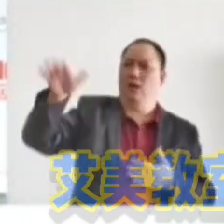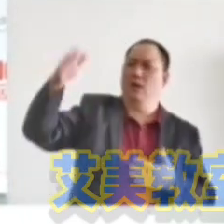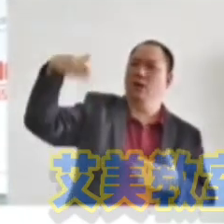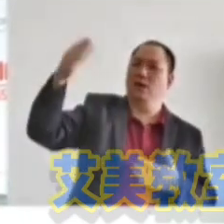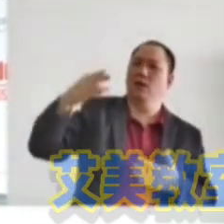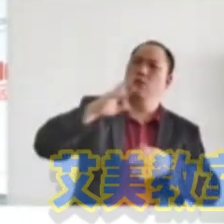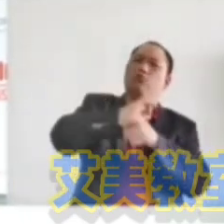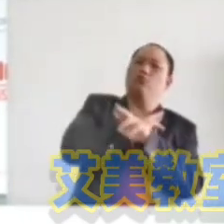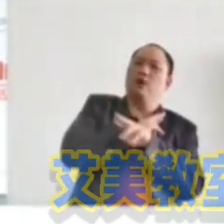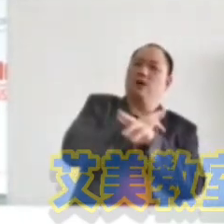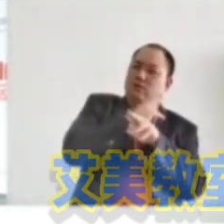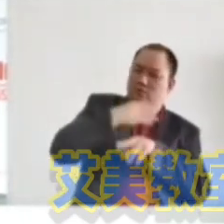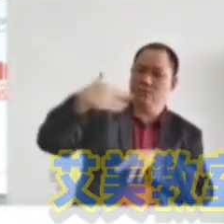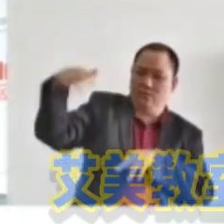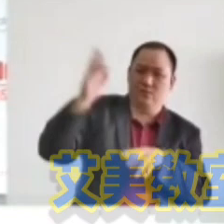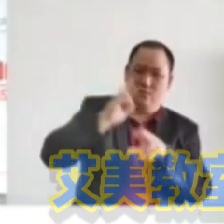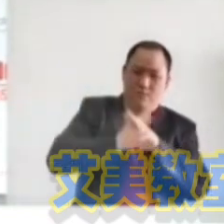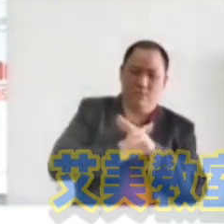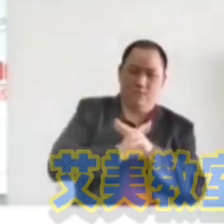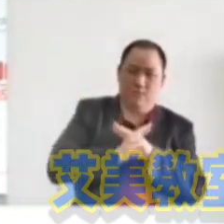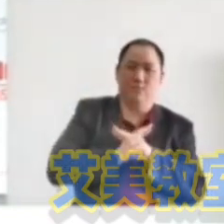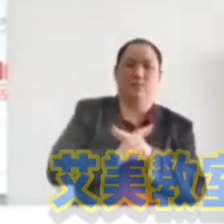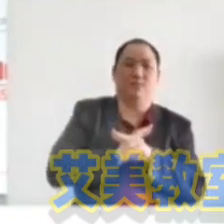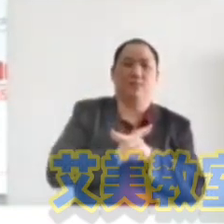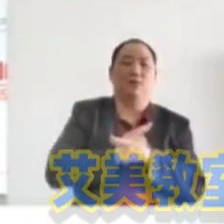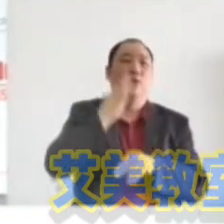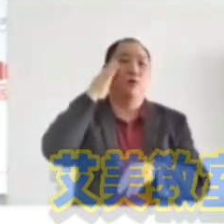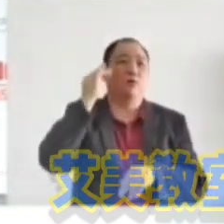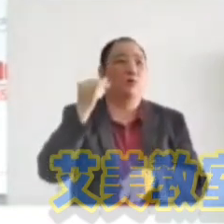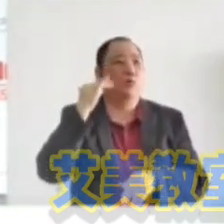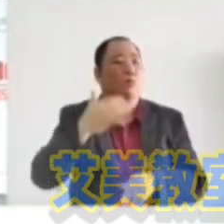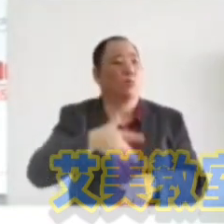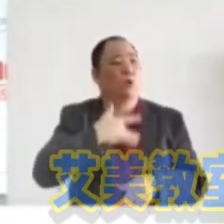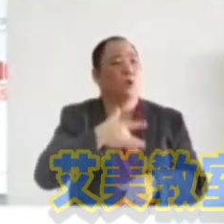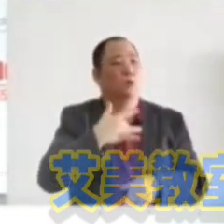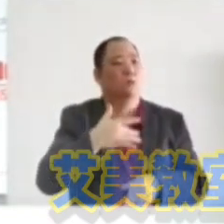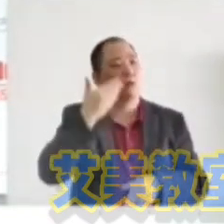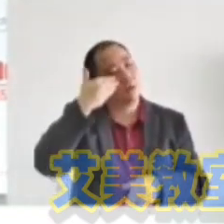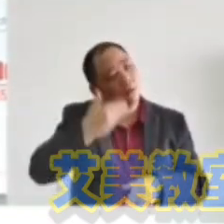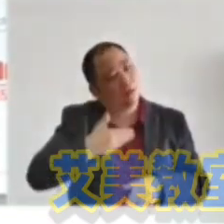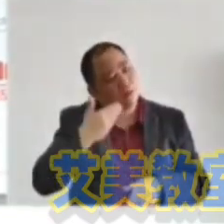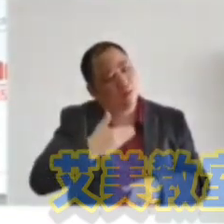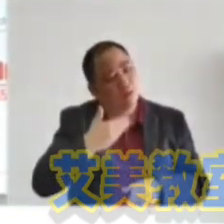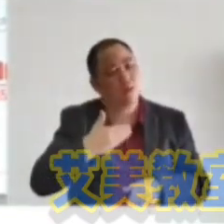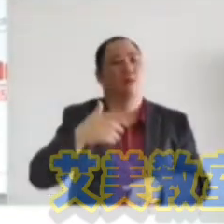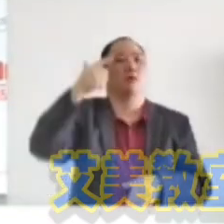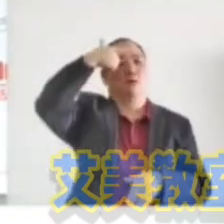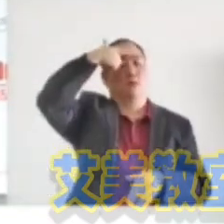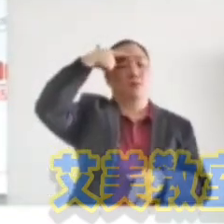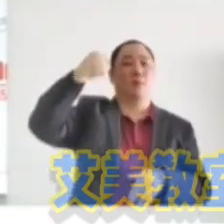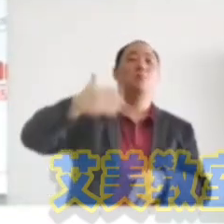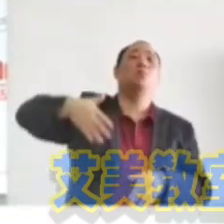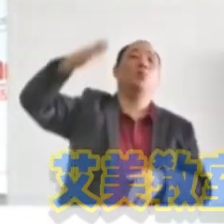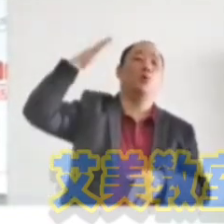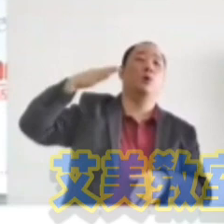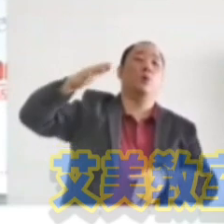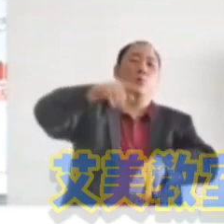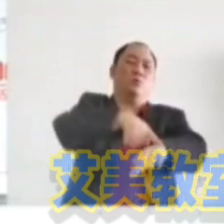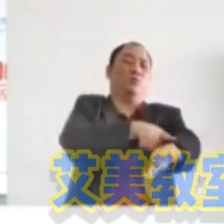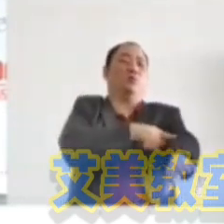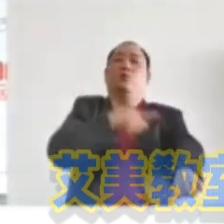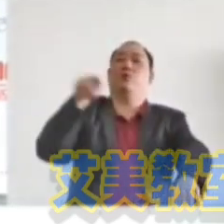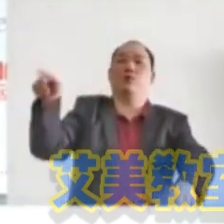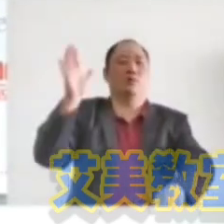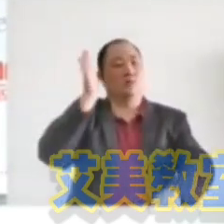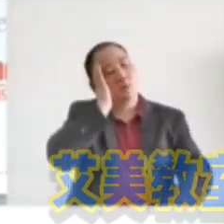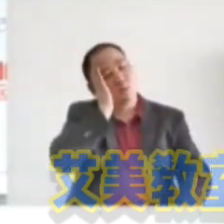就去睡咯。 OK， 所以为什么哦，通常哦，为什么会有这样子的症状？原因是他们长期哦，就是